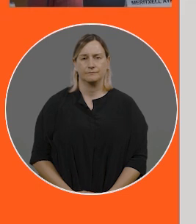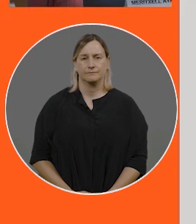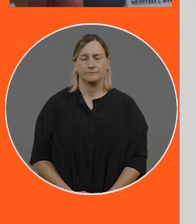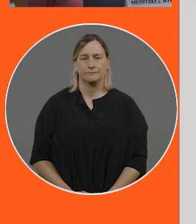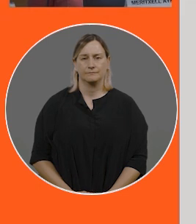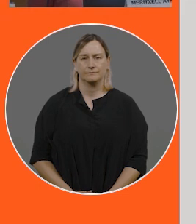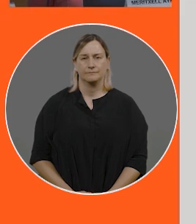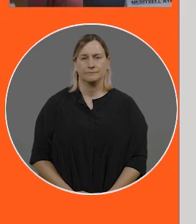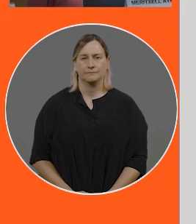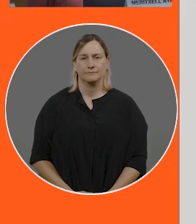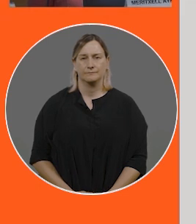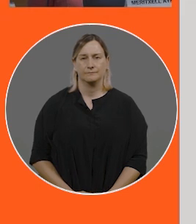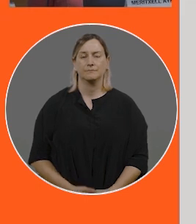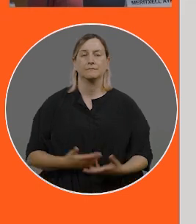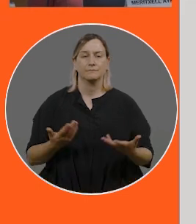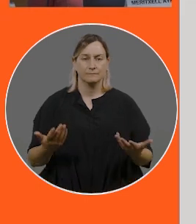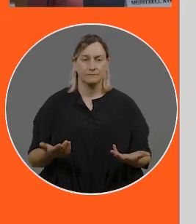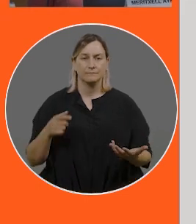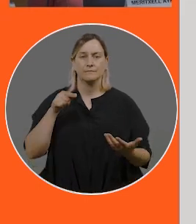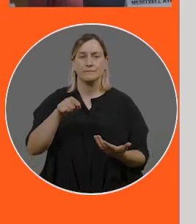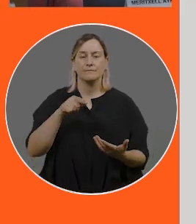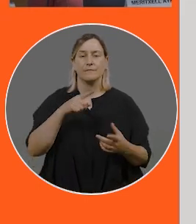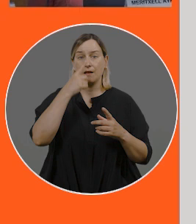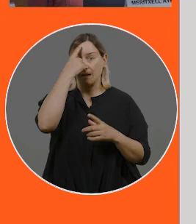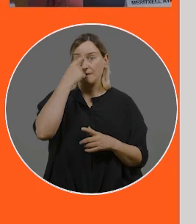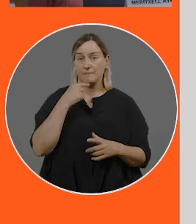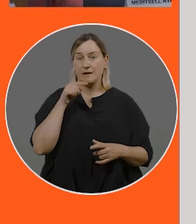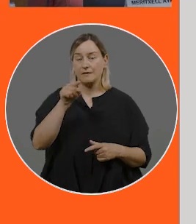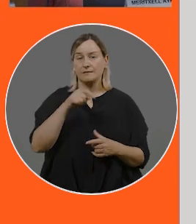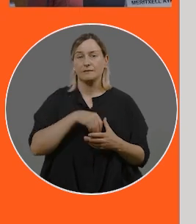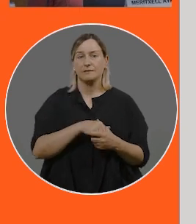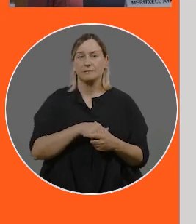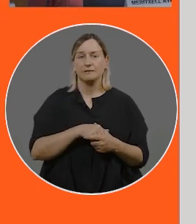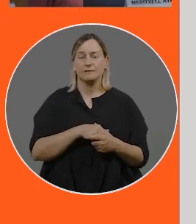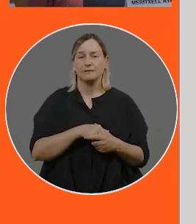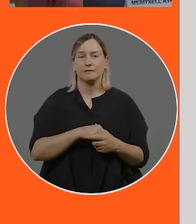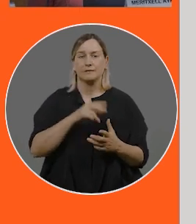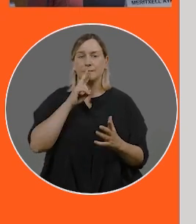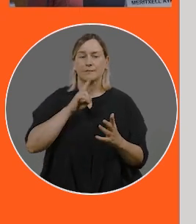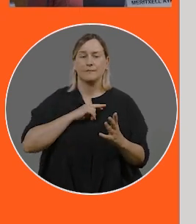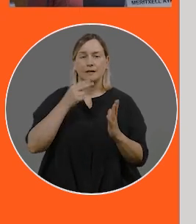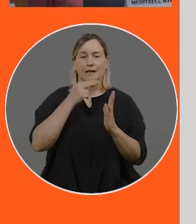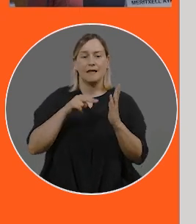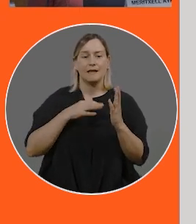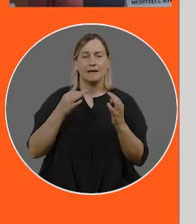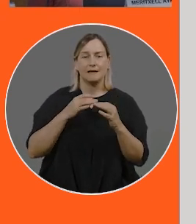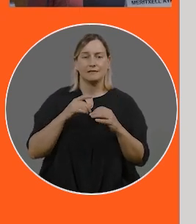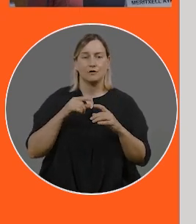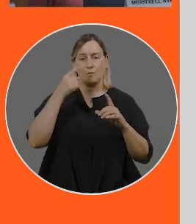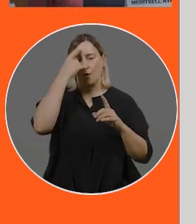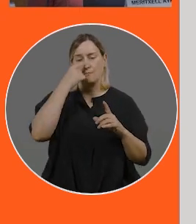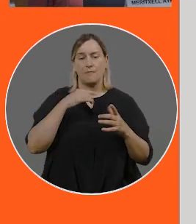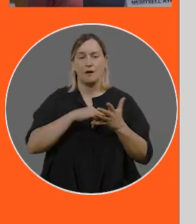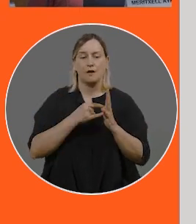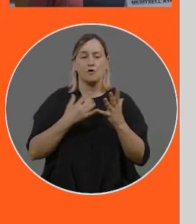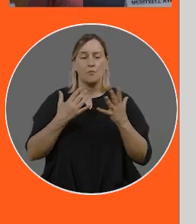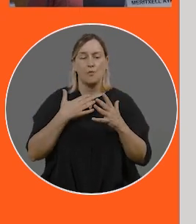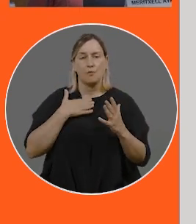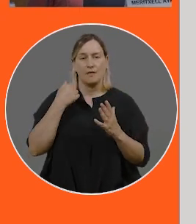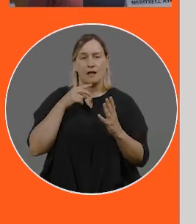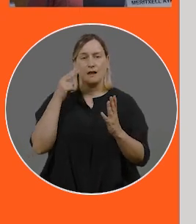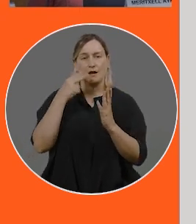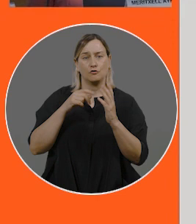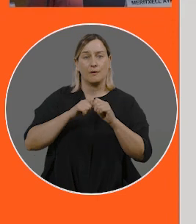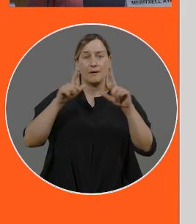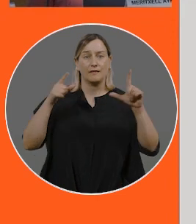896561cat.es/portal.mac.logo.aler1de1. Val? Aquesta imatge, el que m'està llegint és la ruta de la imatge o el que pugui el lector de pantalla perquè no té un